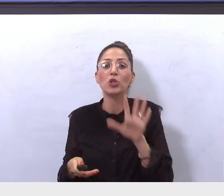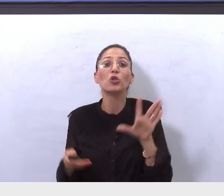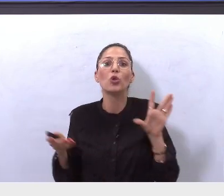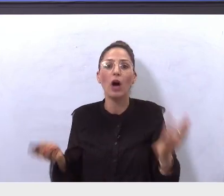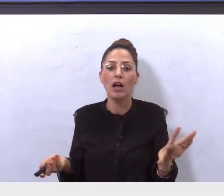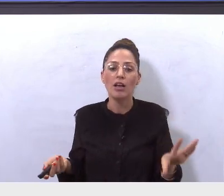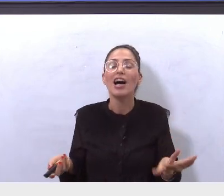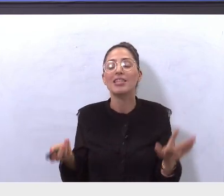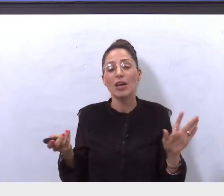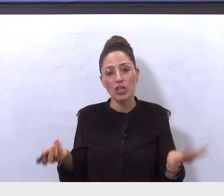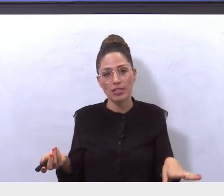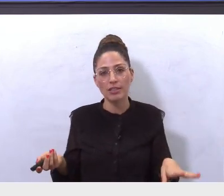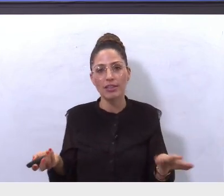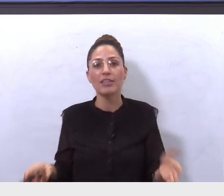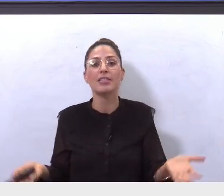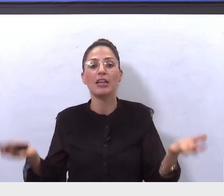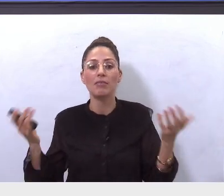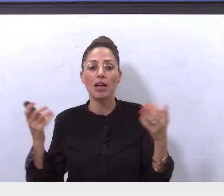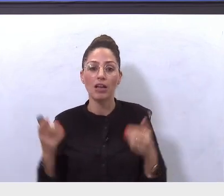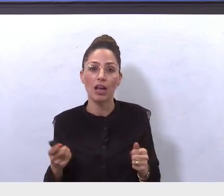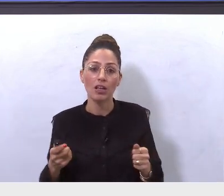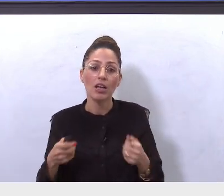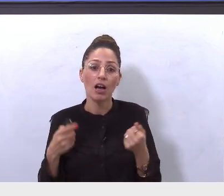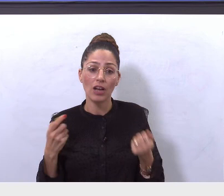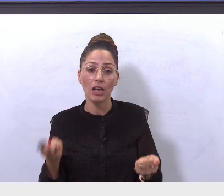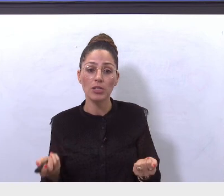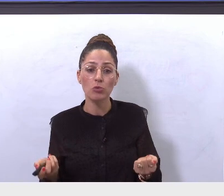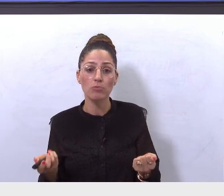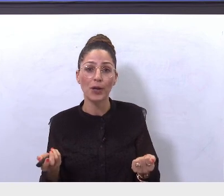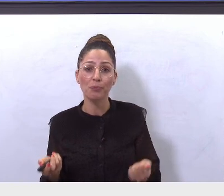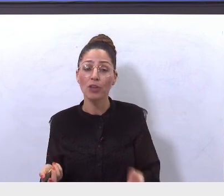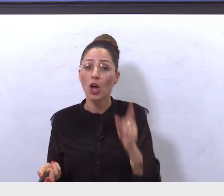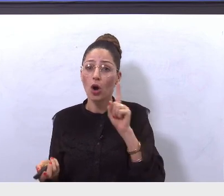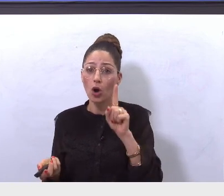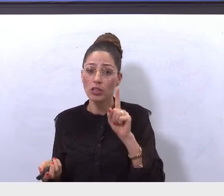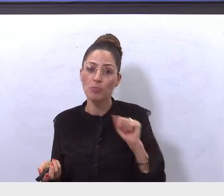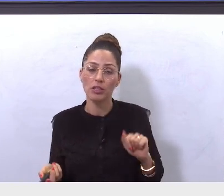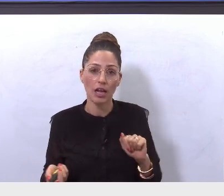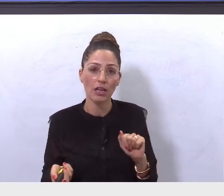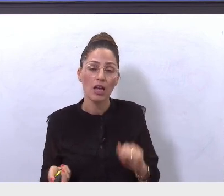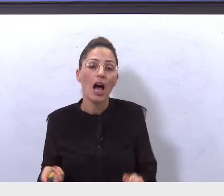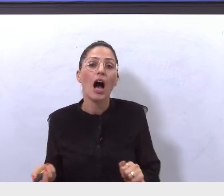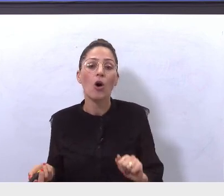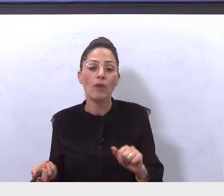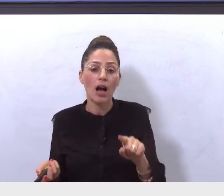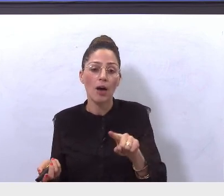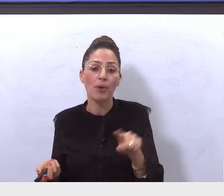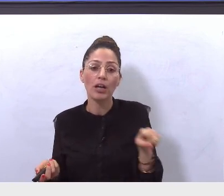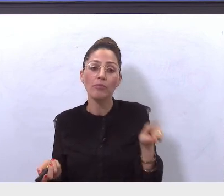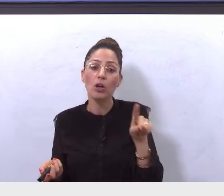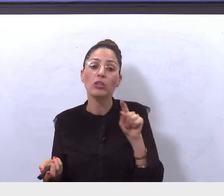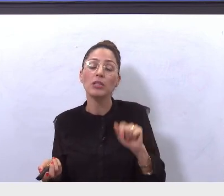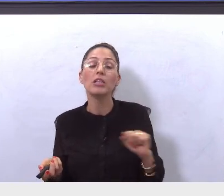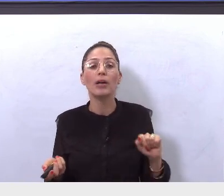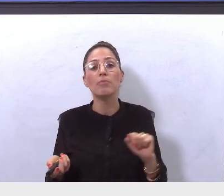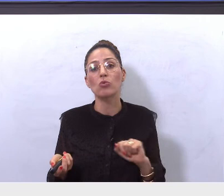נראה פשוט נורא. אז מה שעשיתי, יצרתי מההתחלה. חבל על הבזבוז זמן. עוד טיפ קטן,